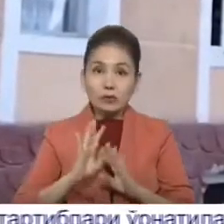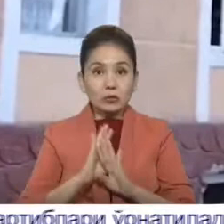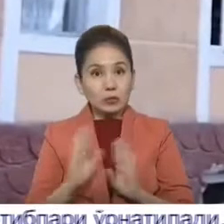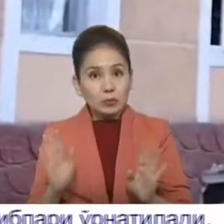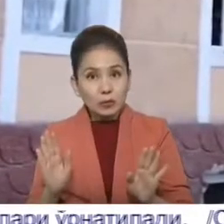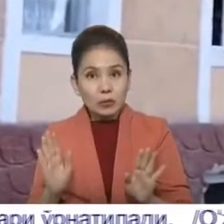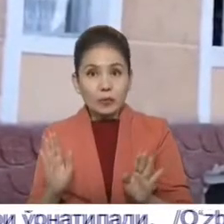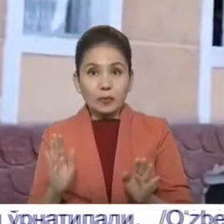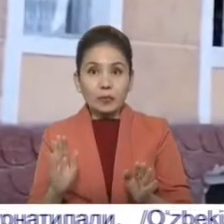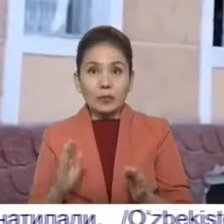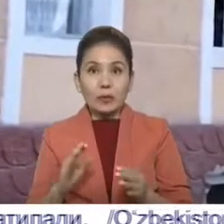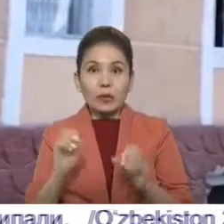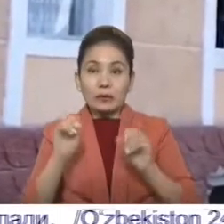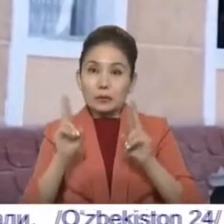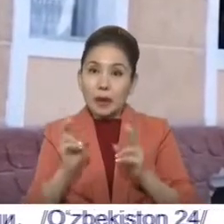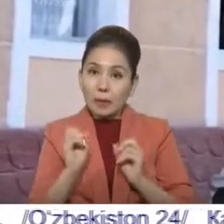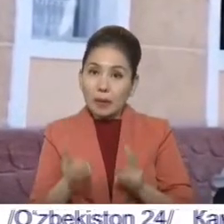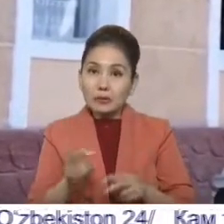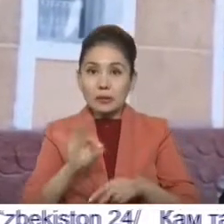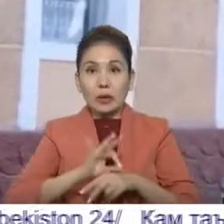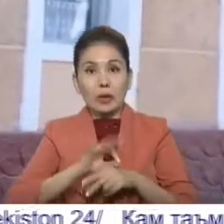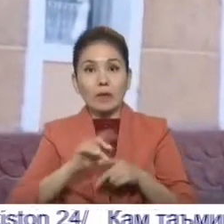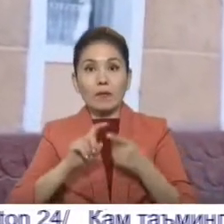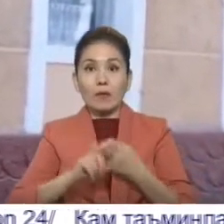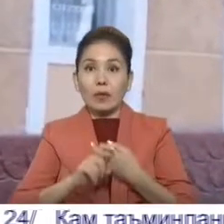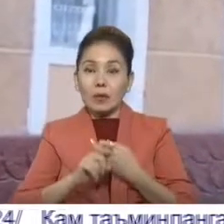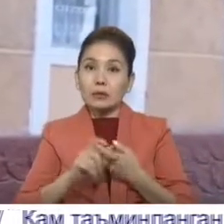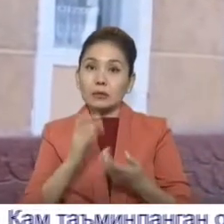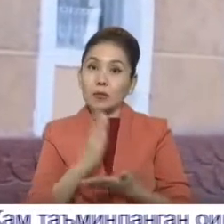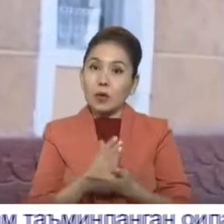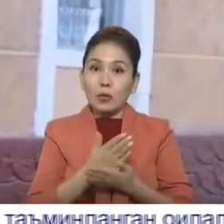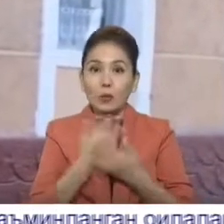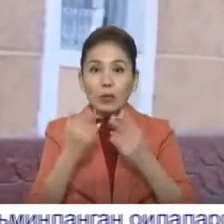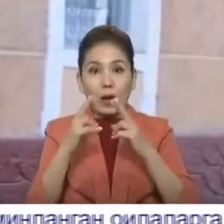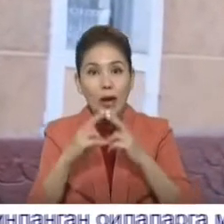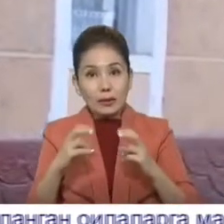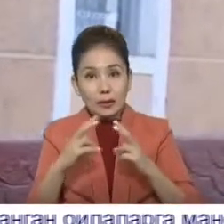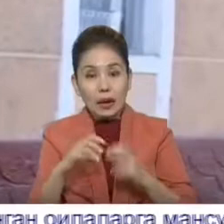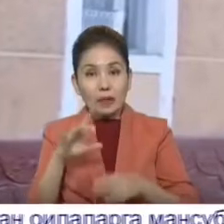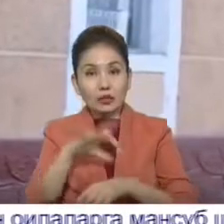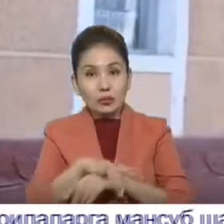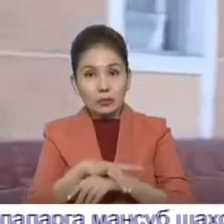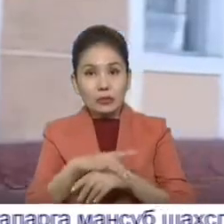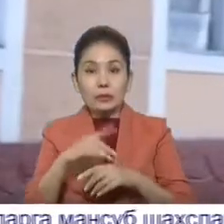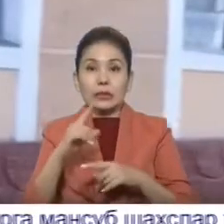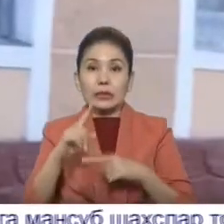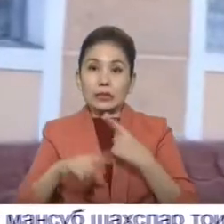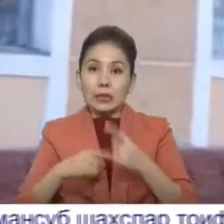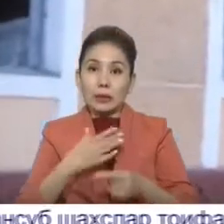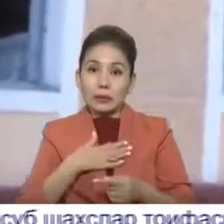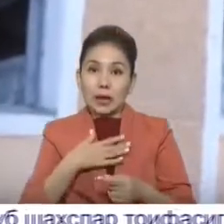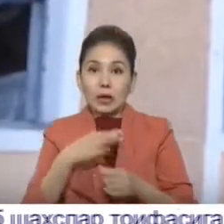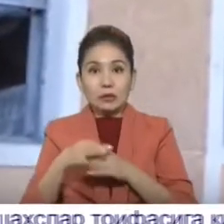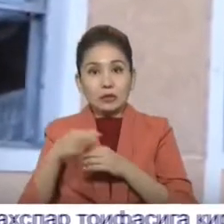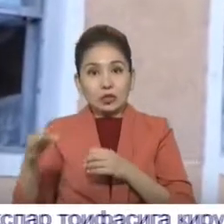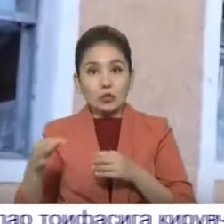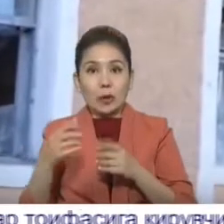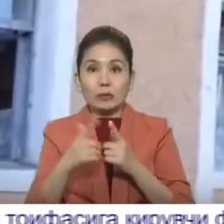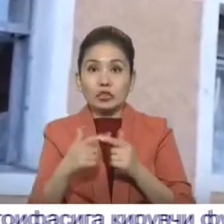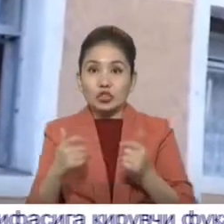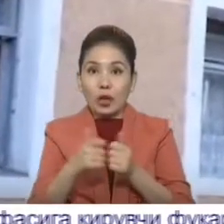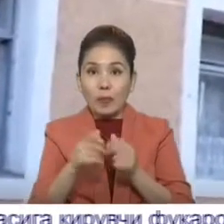bir o'tkir respirator virusli kasalliklar bilan bog'liq holatni deb aniqlashib, shuni tumanda shtabimiz mavjud. Ana